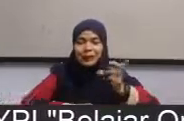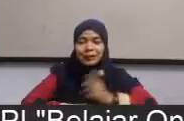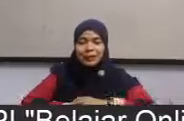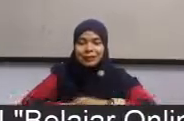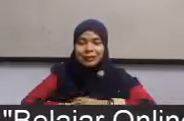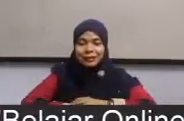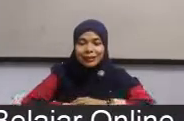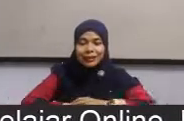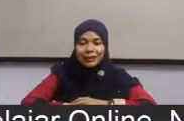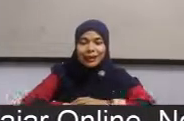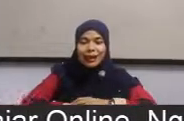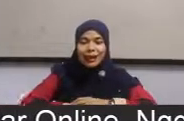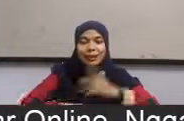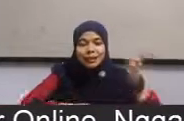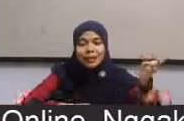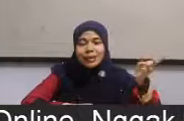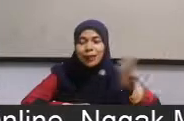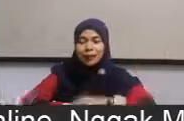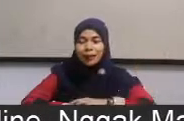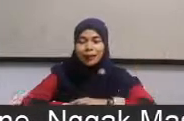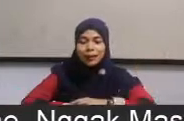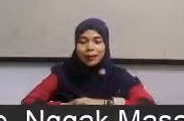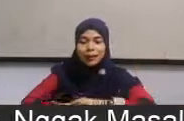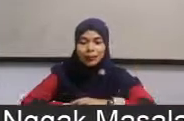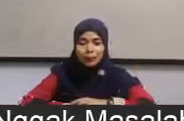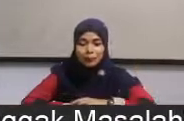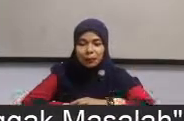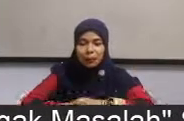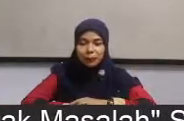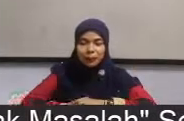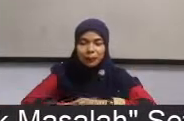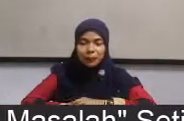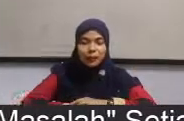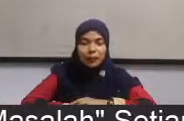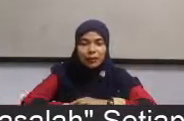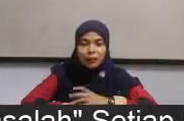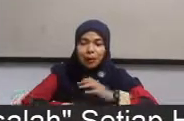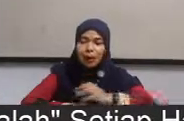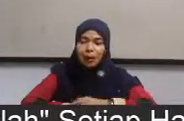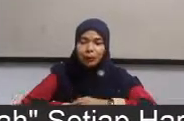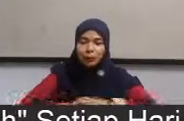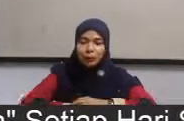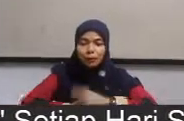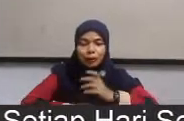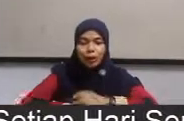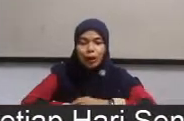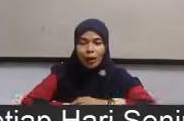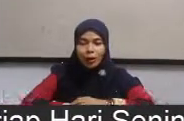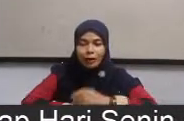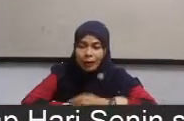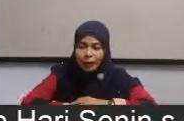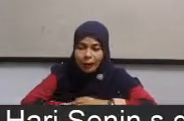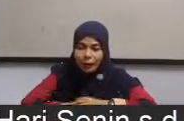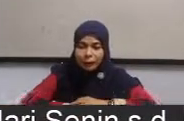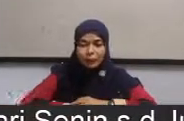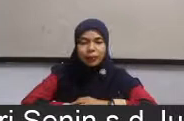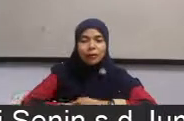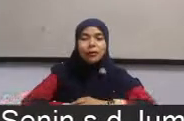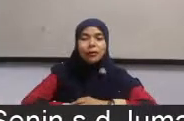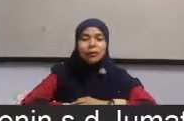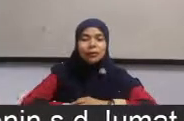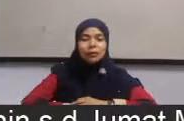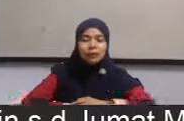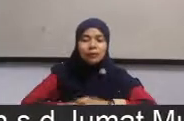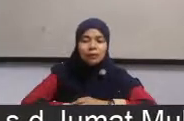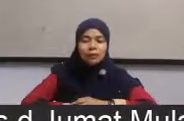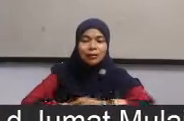sih yang di sini ngejawab tadi teman-teman kamu dipakai sembarangan wutik Topan game